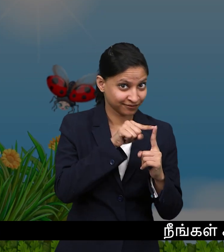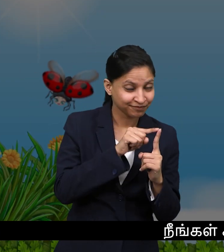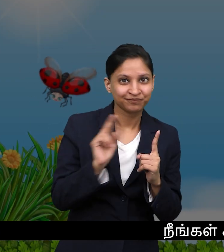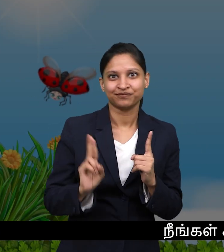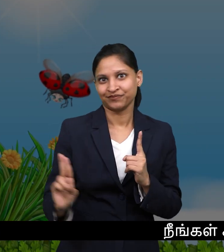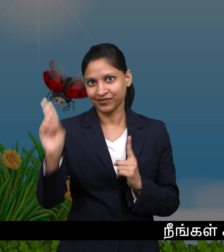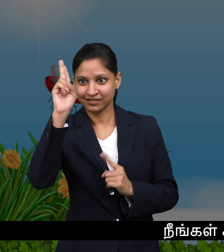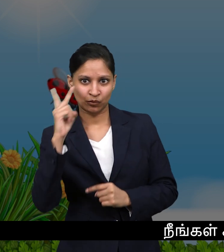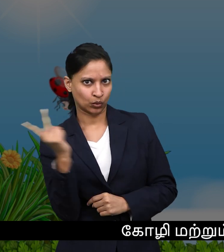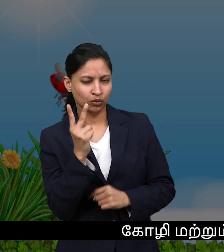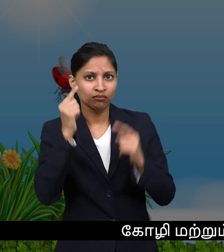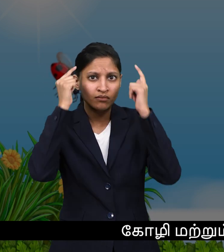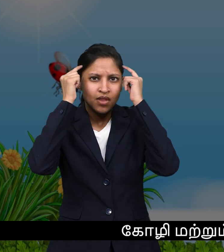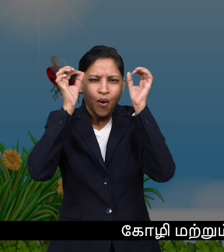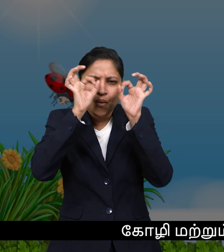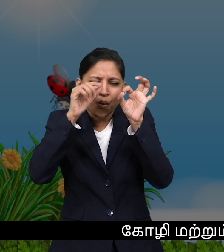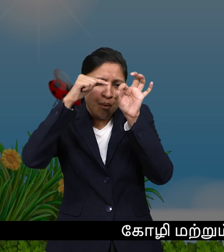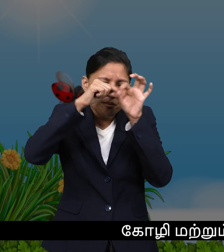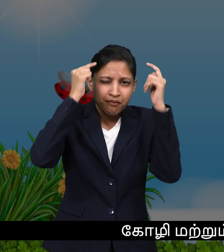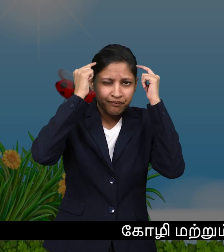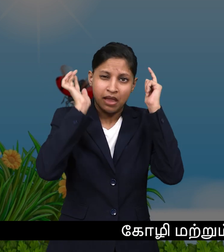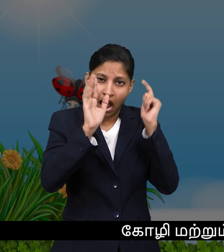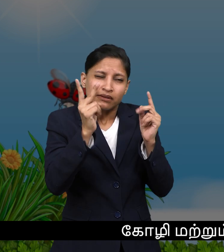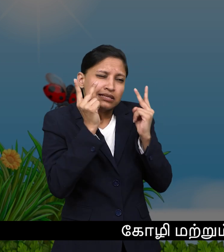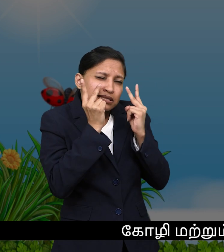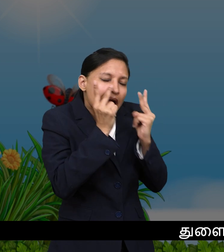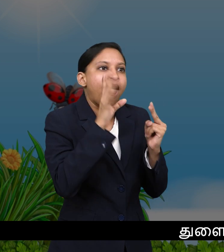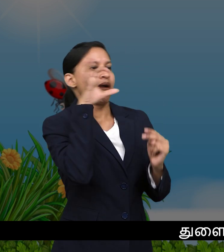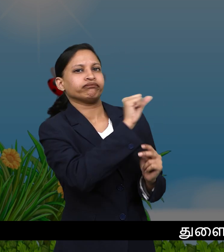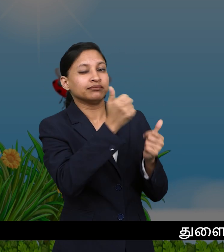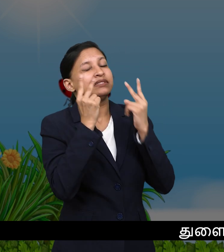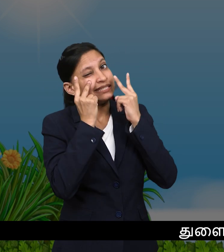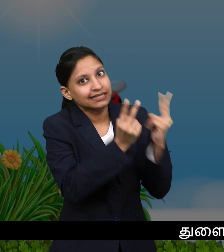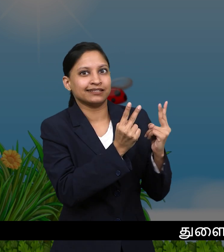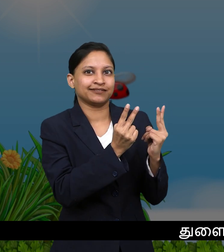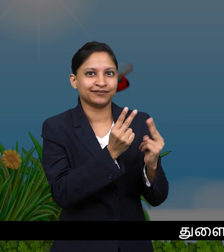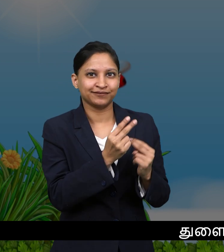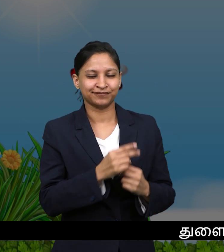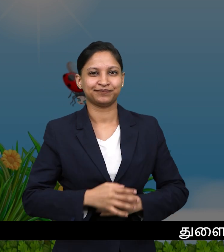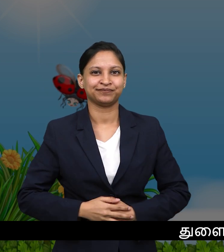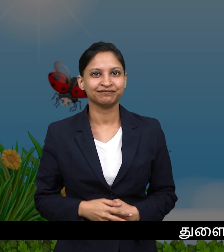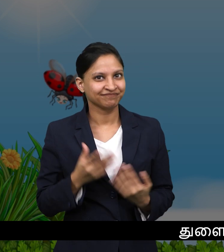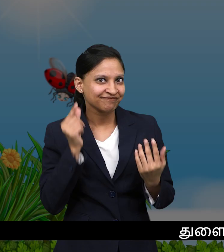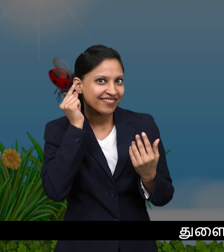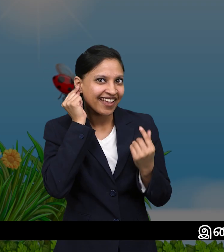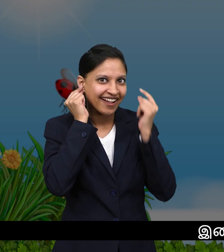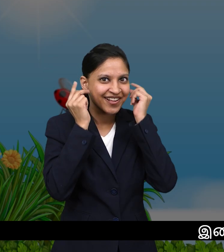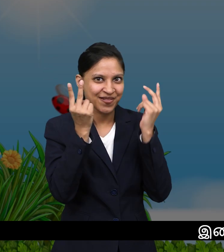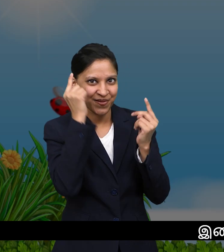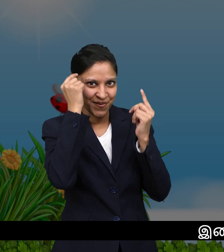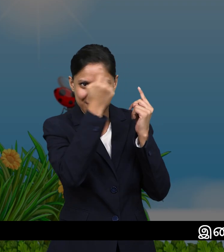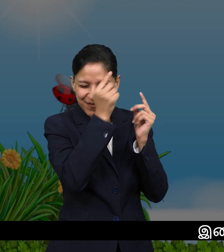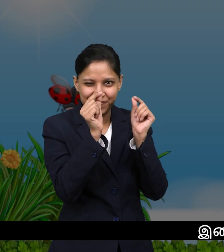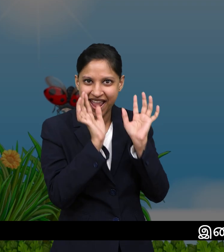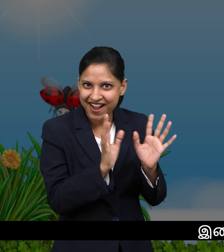நீங்கள் கவனமாக பார்த்தால் கோழி மற்றும் பல்லியின் தலையில் சிறிய துளைகளை காண்பீர்கள்.